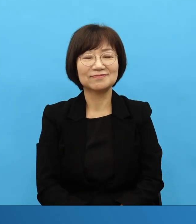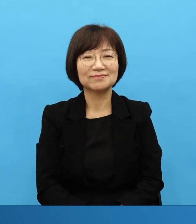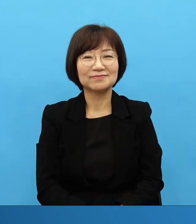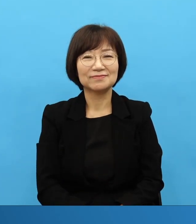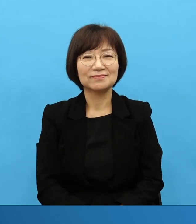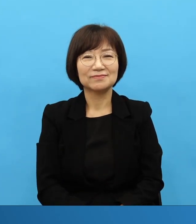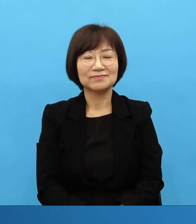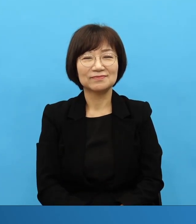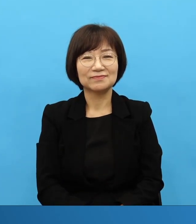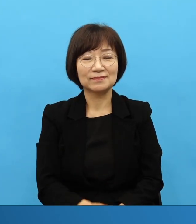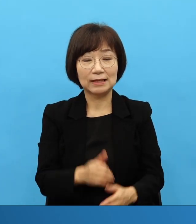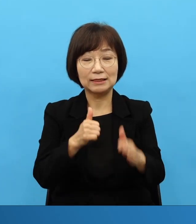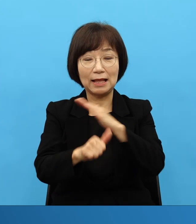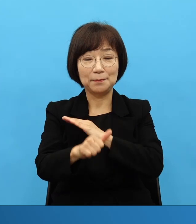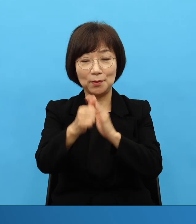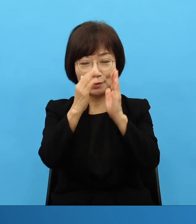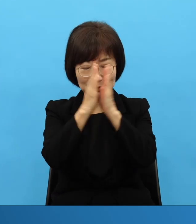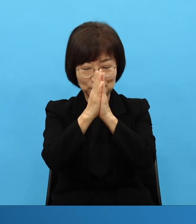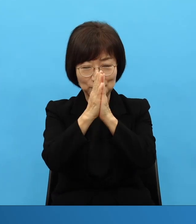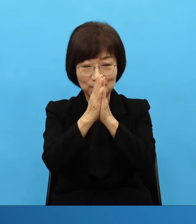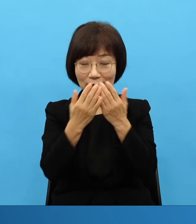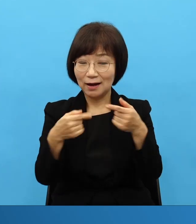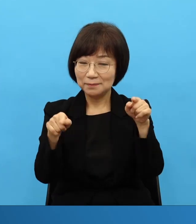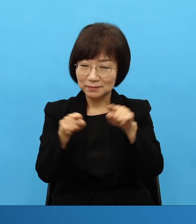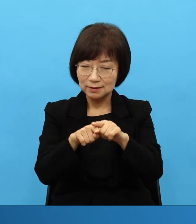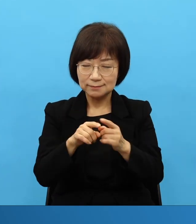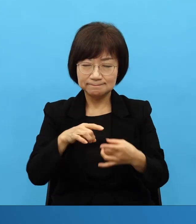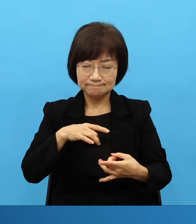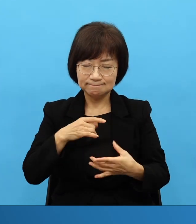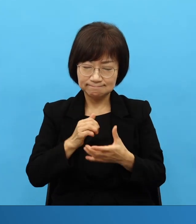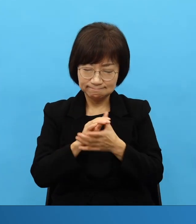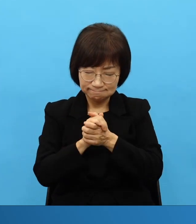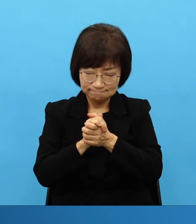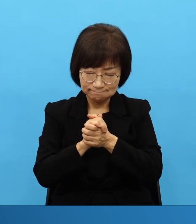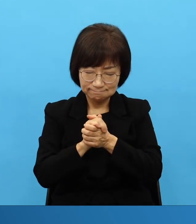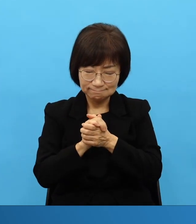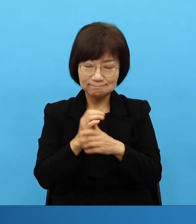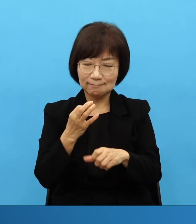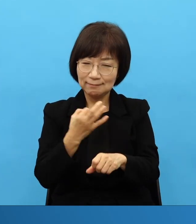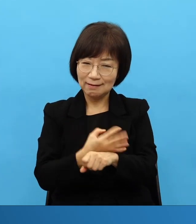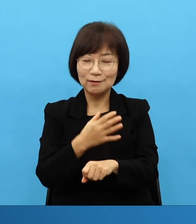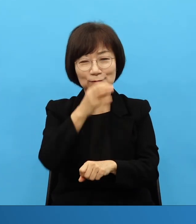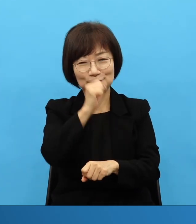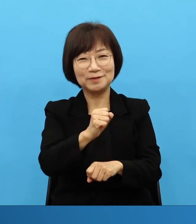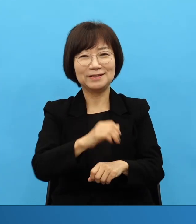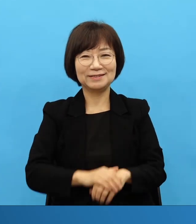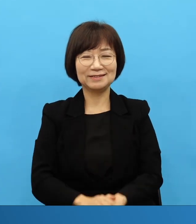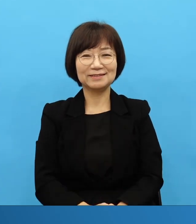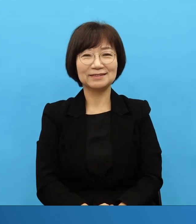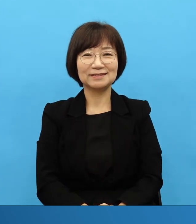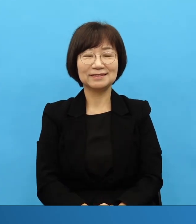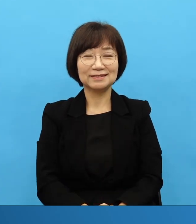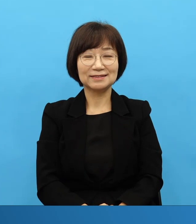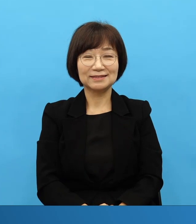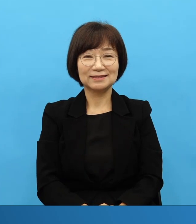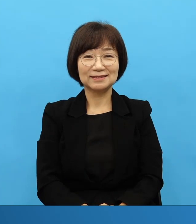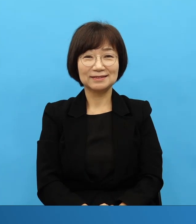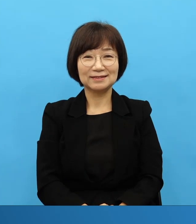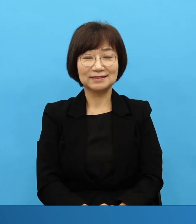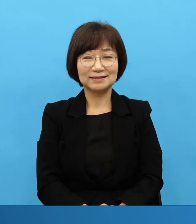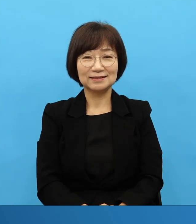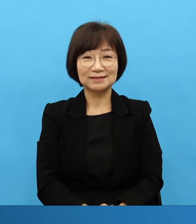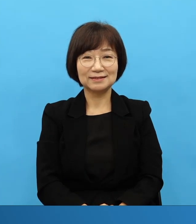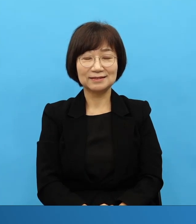here praying to the Lord, Lord, let this elder's prayer hurry up and end. That's a really bad thing. 아니 목사가 설교해도 어느 정도 해야지. 내 아는 목사